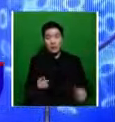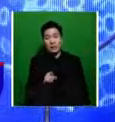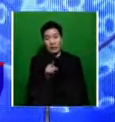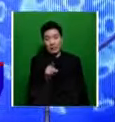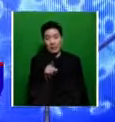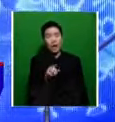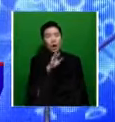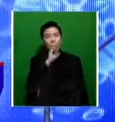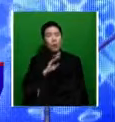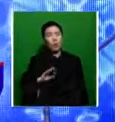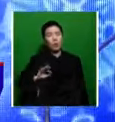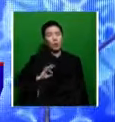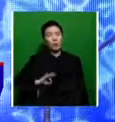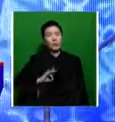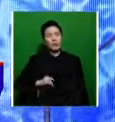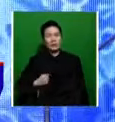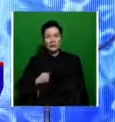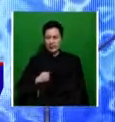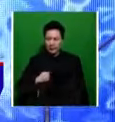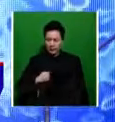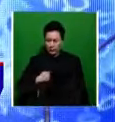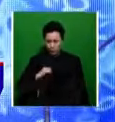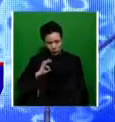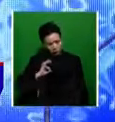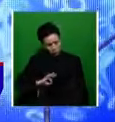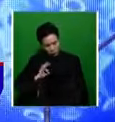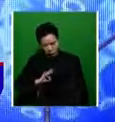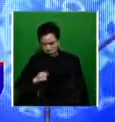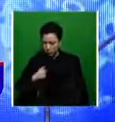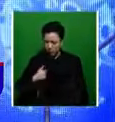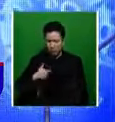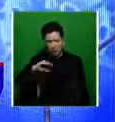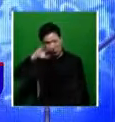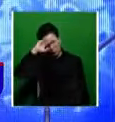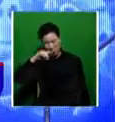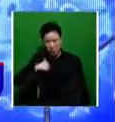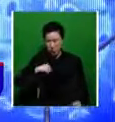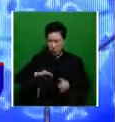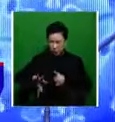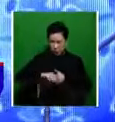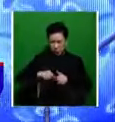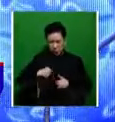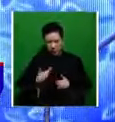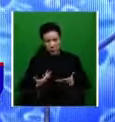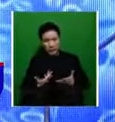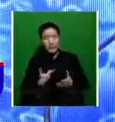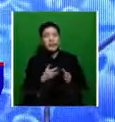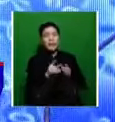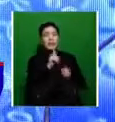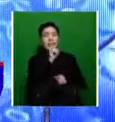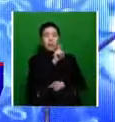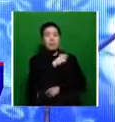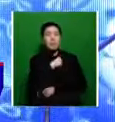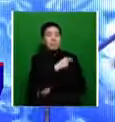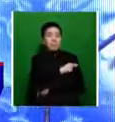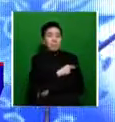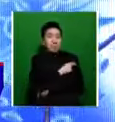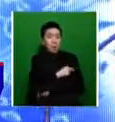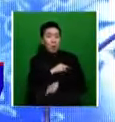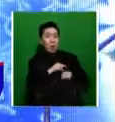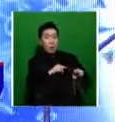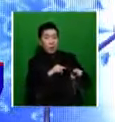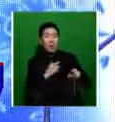มีความรู้สึกว่าท่านเนี่ยอาจจะป่วยเป็นโรคนี้ท่านก็ปรึกษาทางแพทย์หรือท่านโทรศัพท์ไป